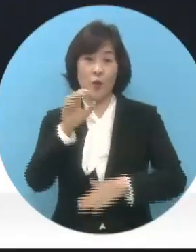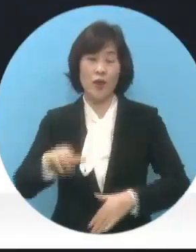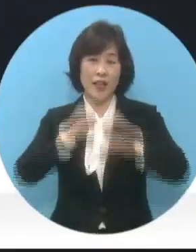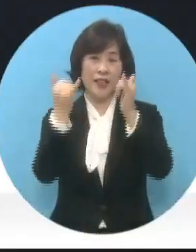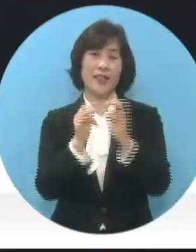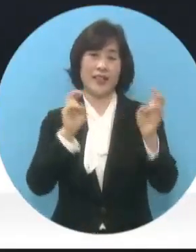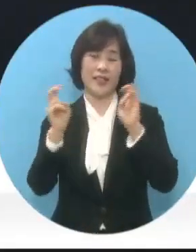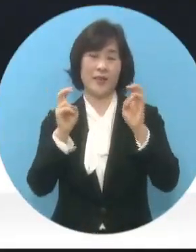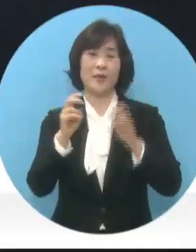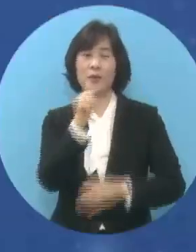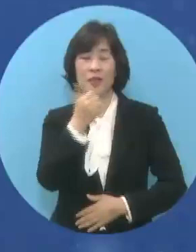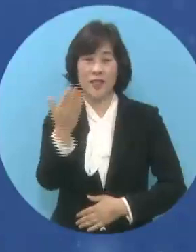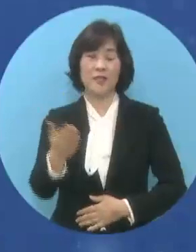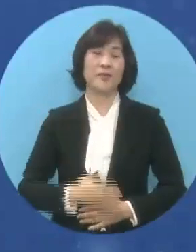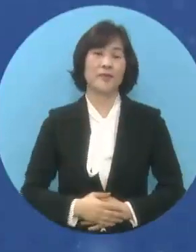기업을 소개합니다.